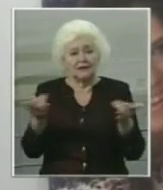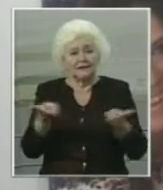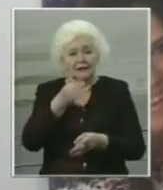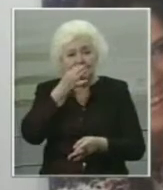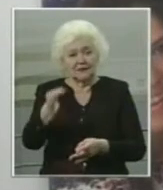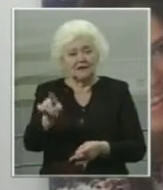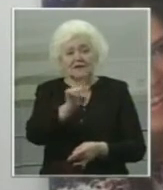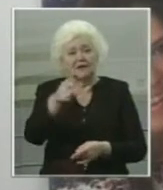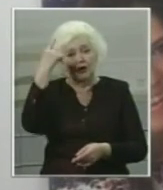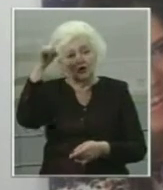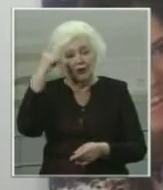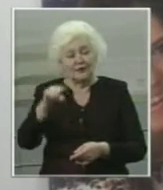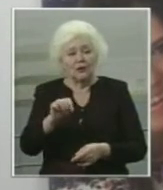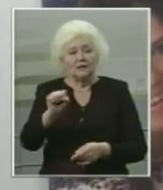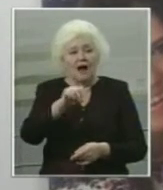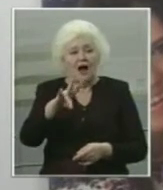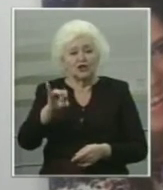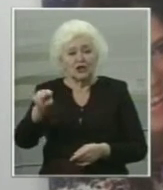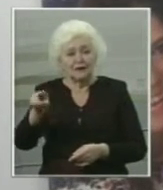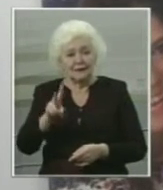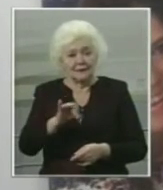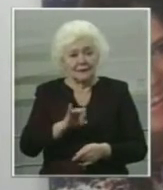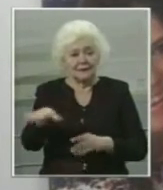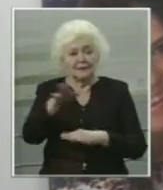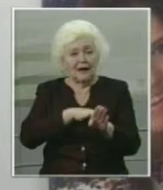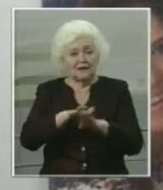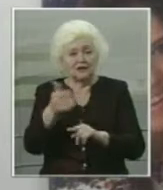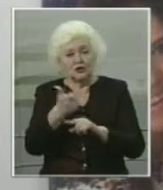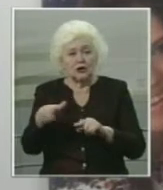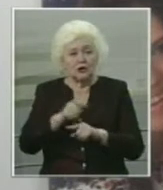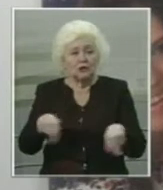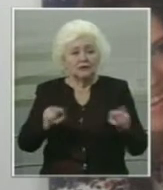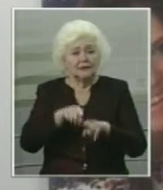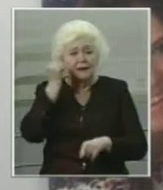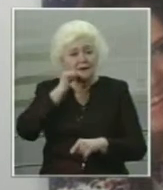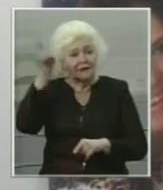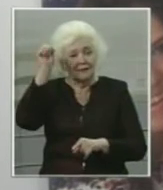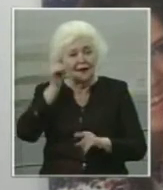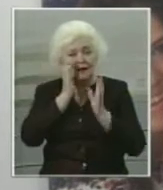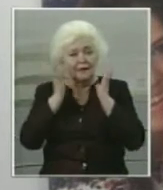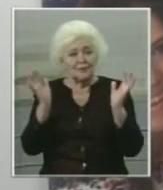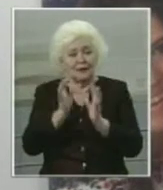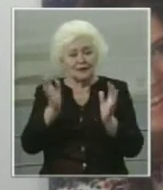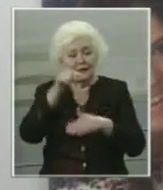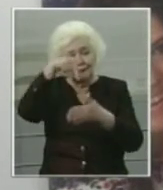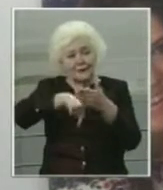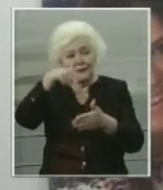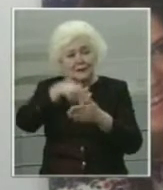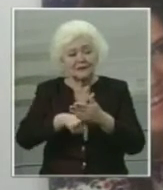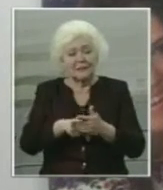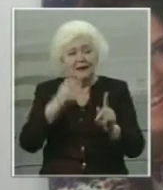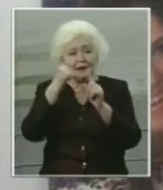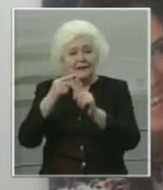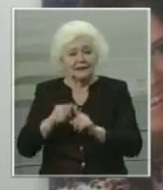що творчість Анжеліки насичена дуже такими давніми сакральними смислами,